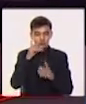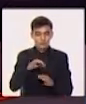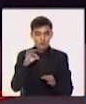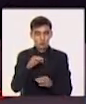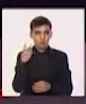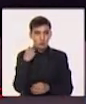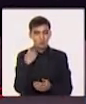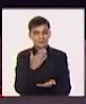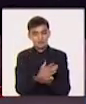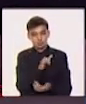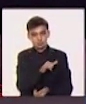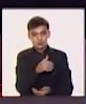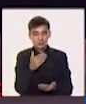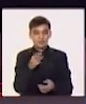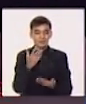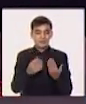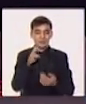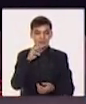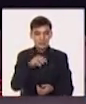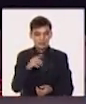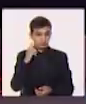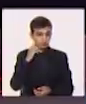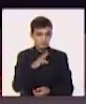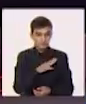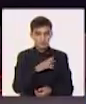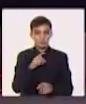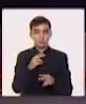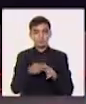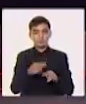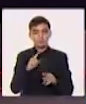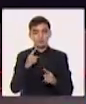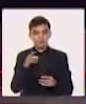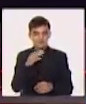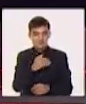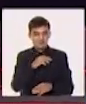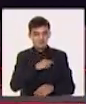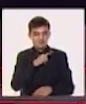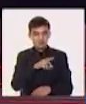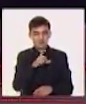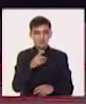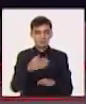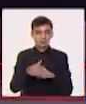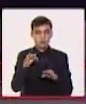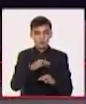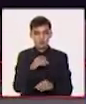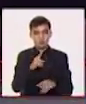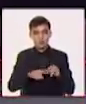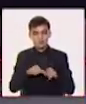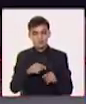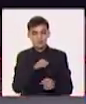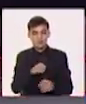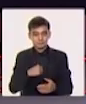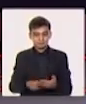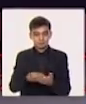қарызы бар ма деп сұрайды. Жоқ деген жауап естіледі. Олай дейтіні, марқұмның әлдегімге қарызы болса, жақындары қайтаруды өз мойнына алады.